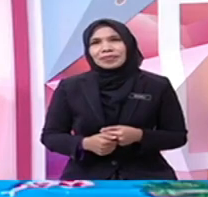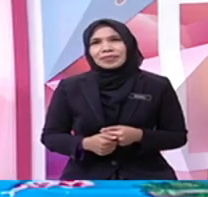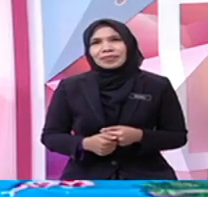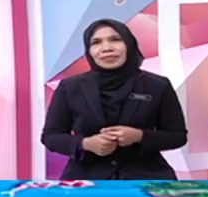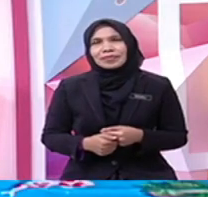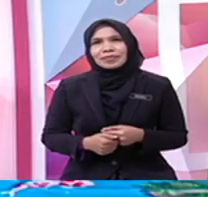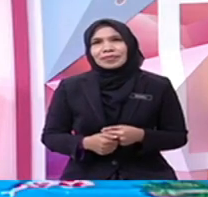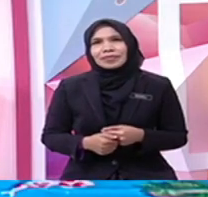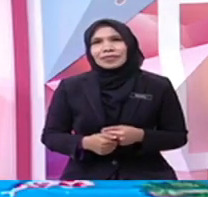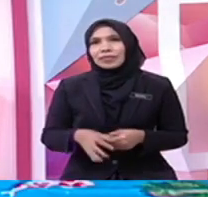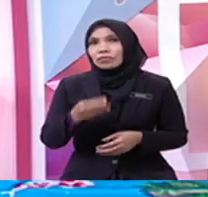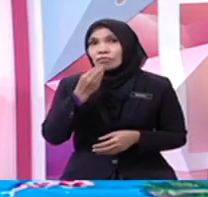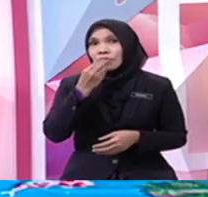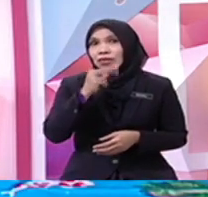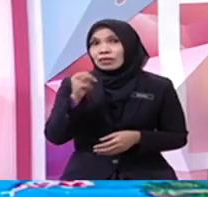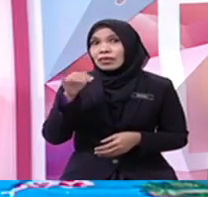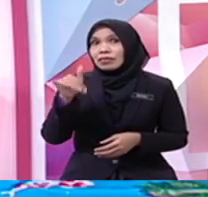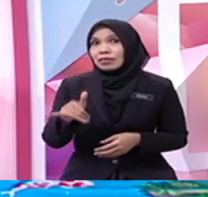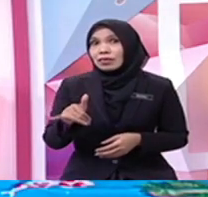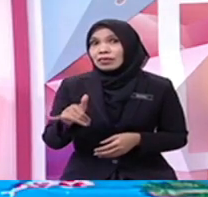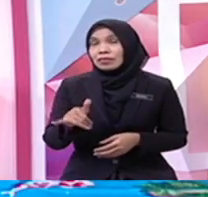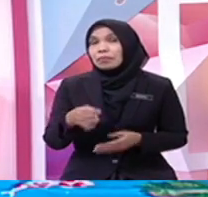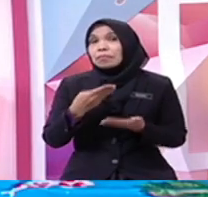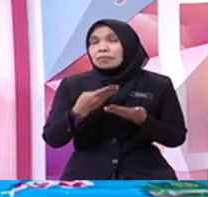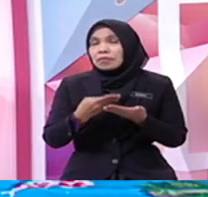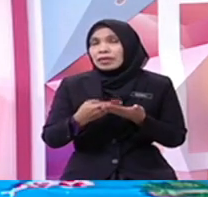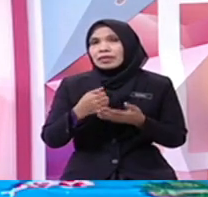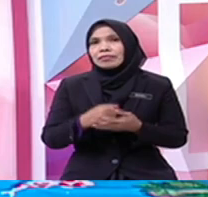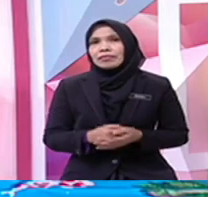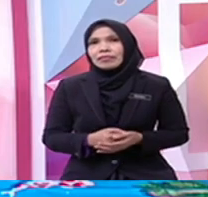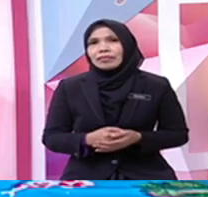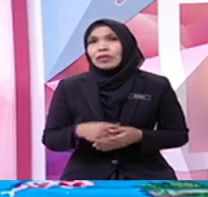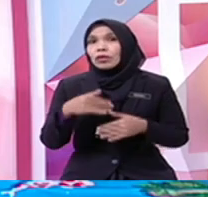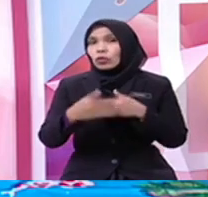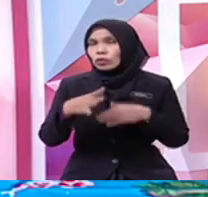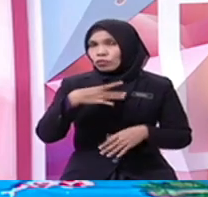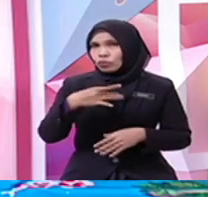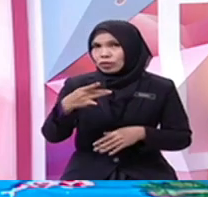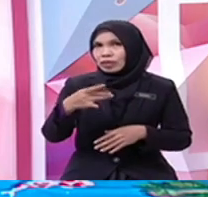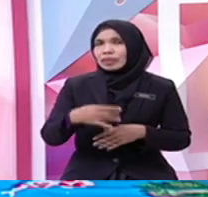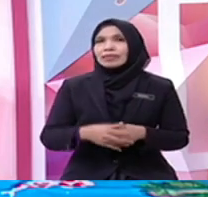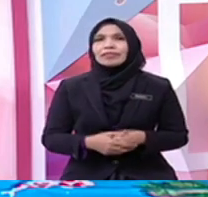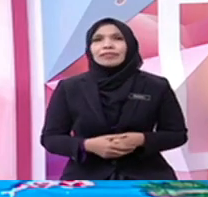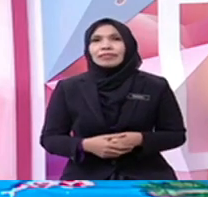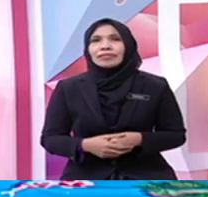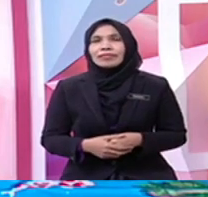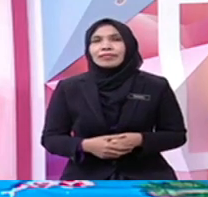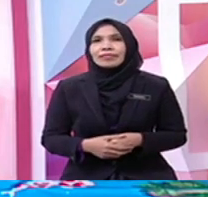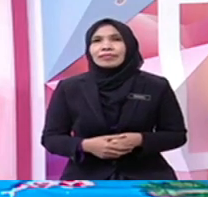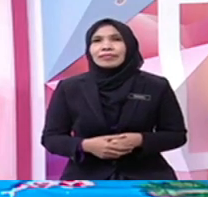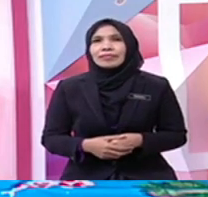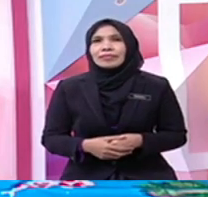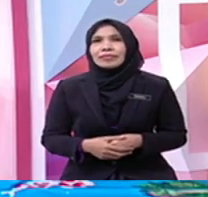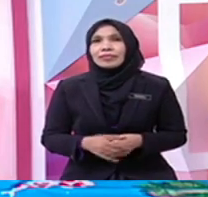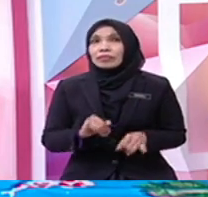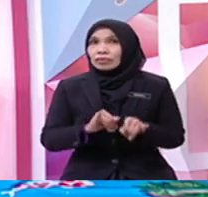adalah makanan yang berkhasiat Kidul roti walaupun pasti putih pun kalau kita ambil dalam kandungan yang tidak terlalu